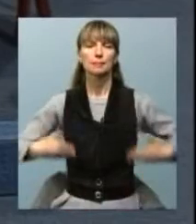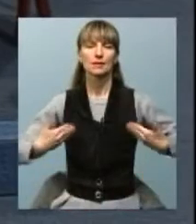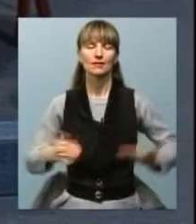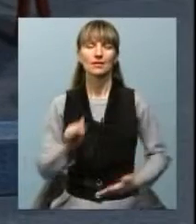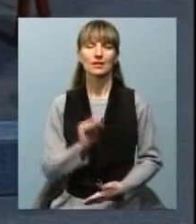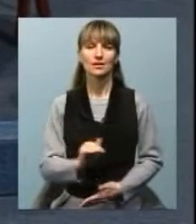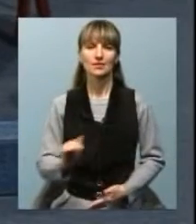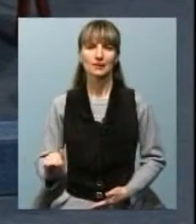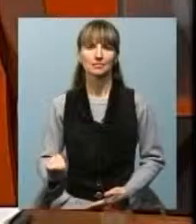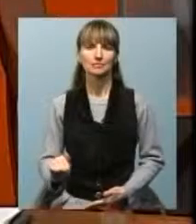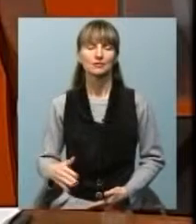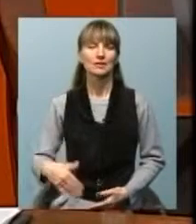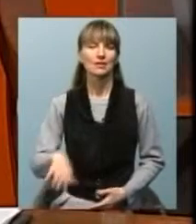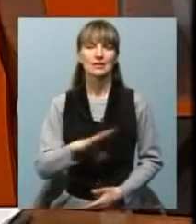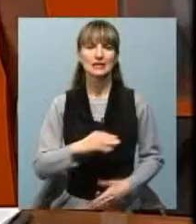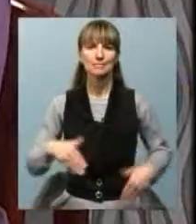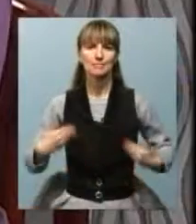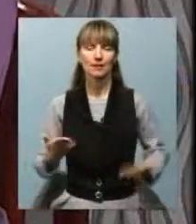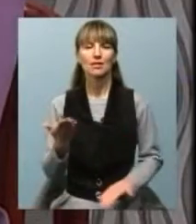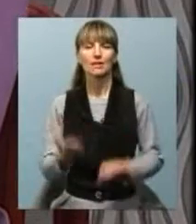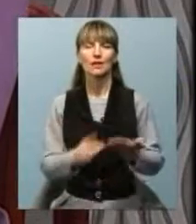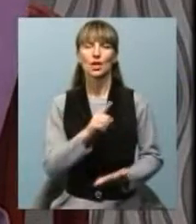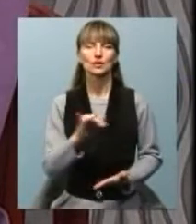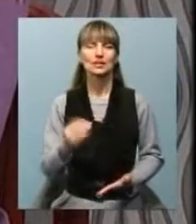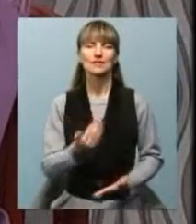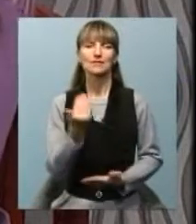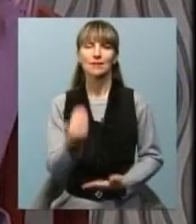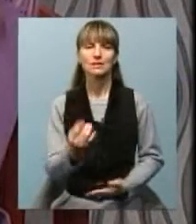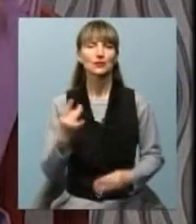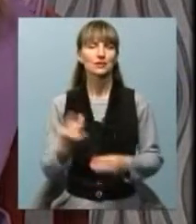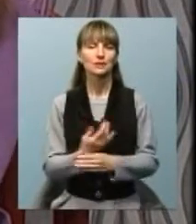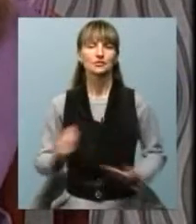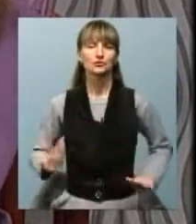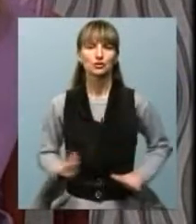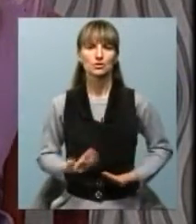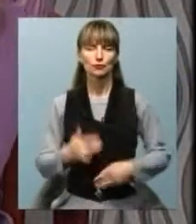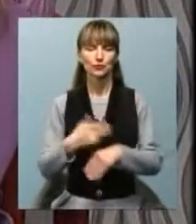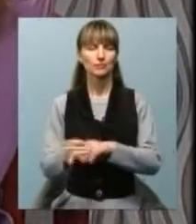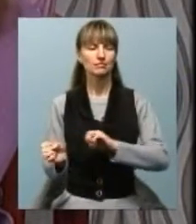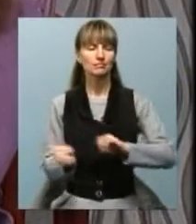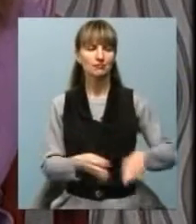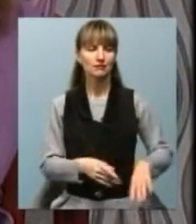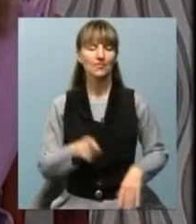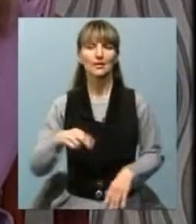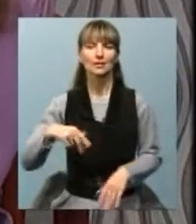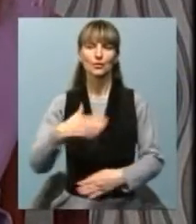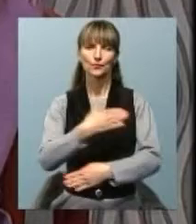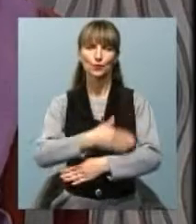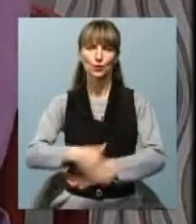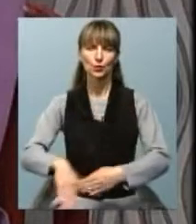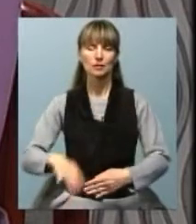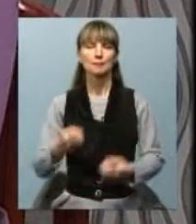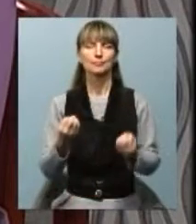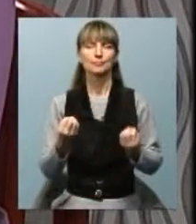Привіт-привіт, дітлахи! Всім привіт! Напевне, кожен із вас хоч раз у житті викидав сміття. От погодьтеся, ви йдете вулицею